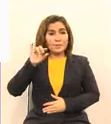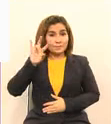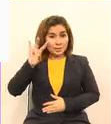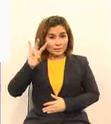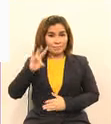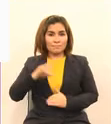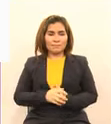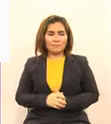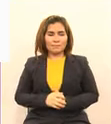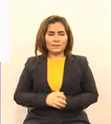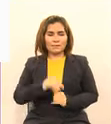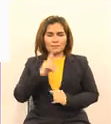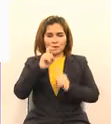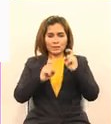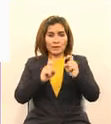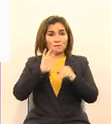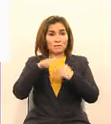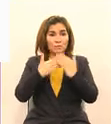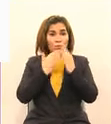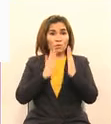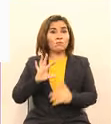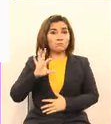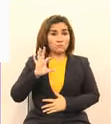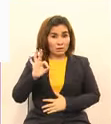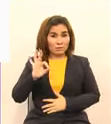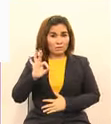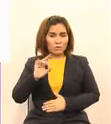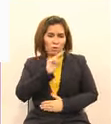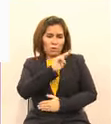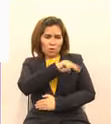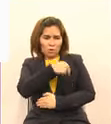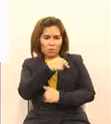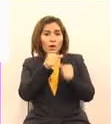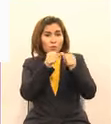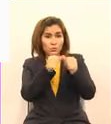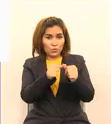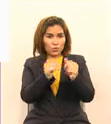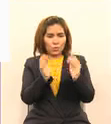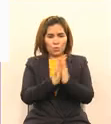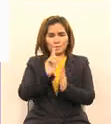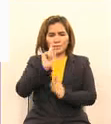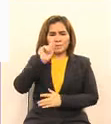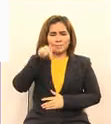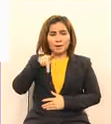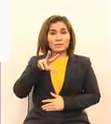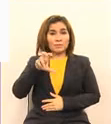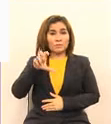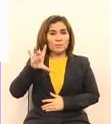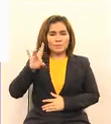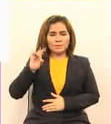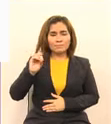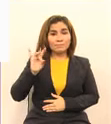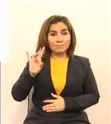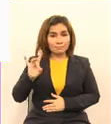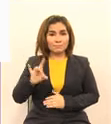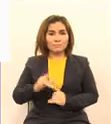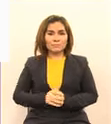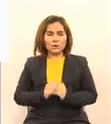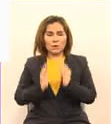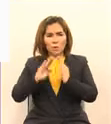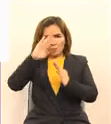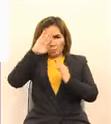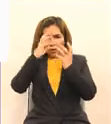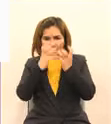นะแล้วก็เสียชีวิต9รายยังอยู่โรงพยาบาล 1,388 รายเรามีผู้ป่วย